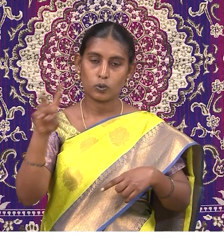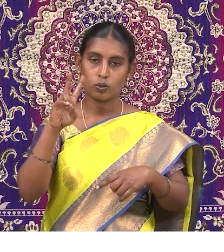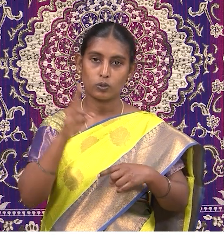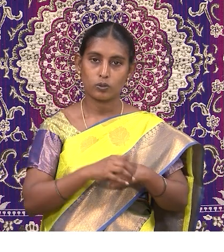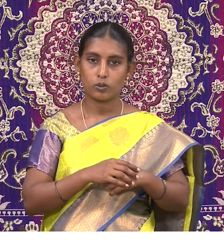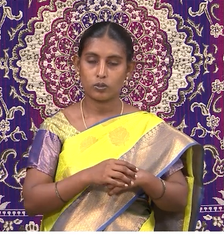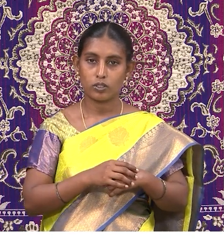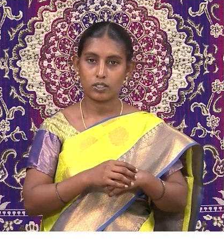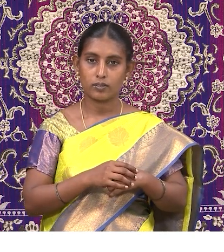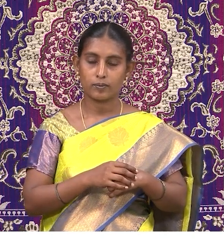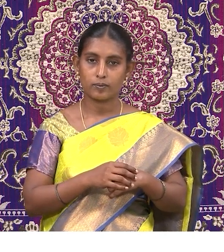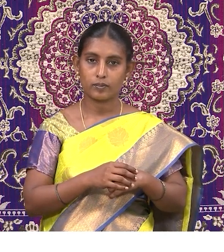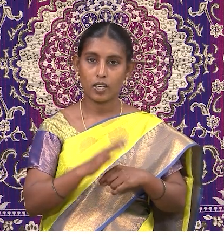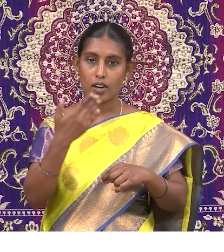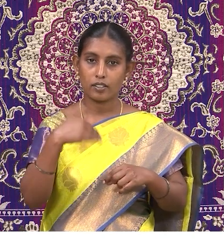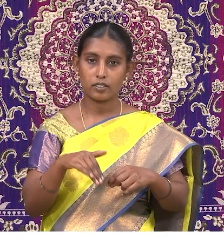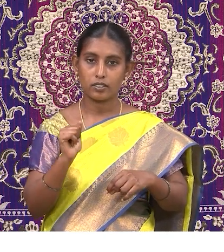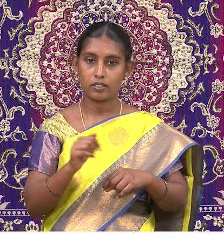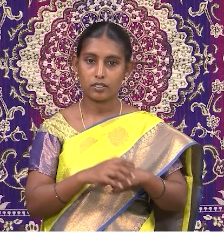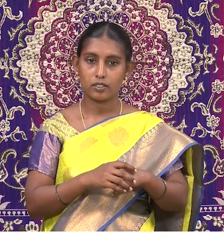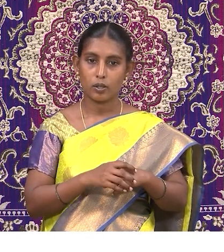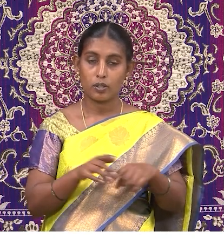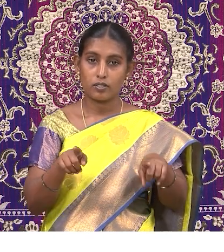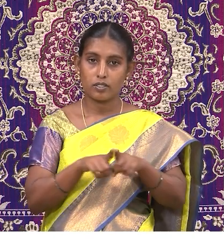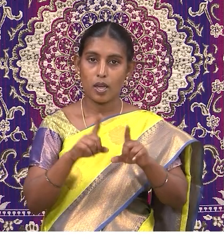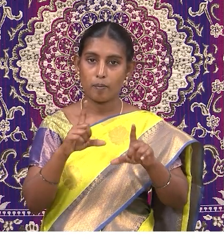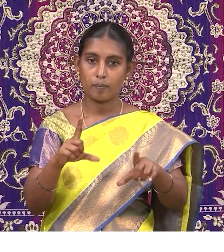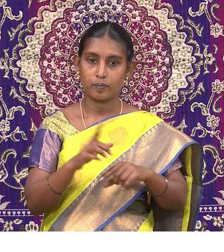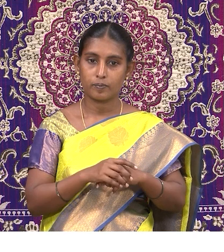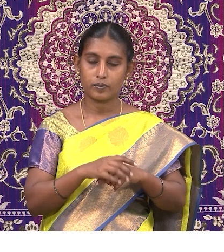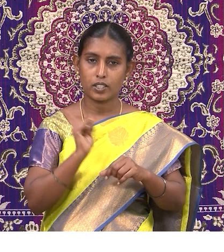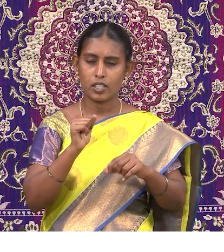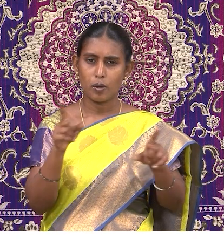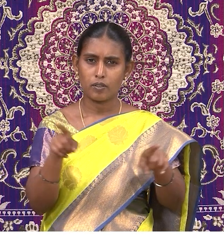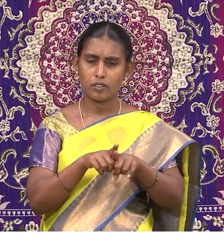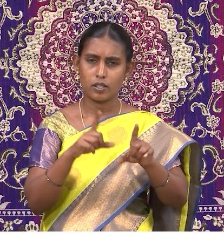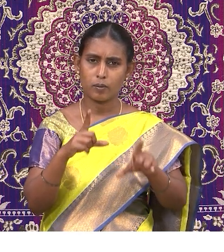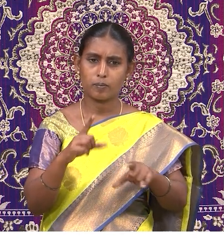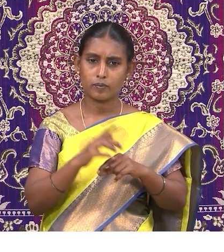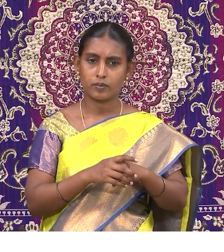a+5² அடுத்தது பொது வடிவம். என்ன பொது வடிவம்?